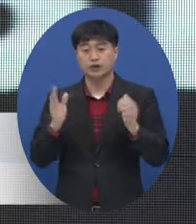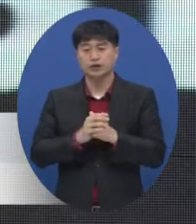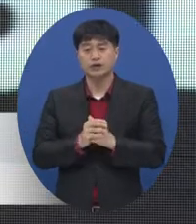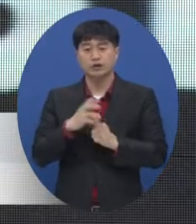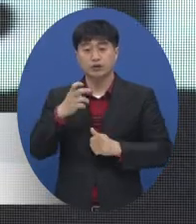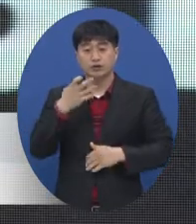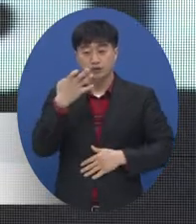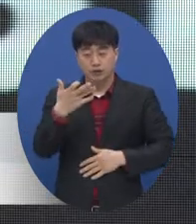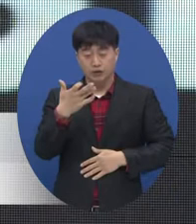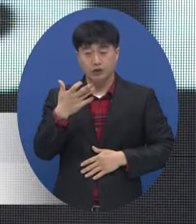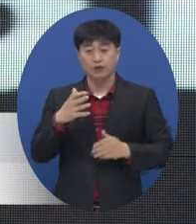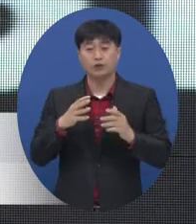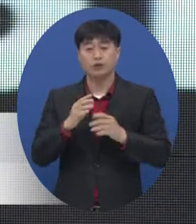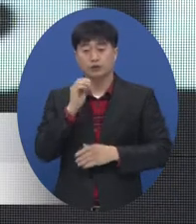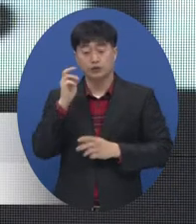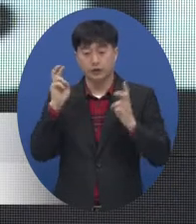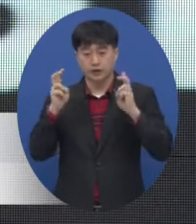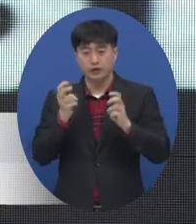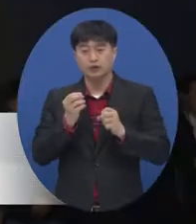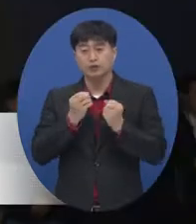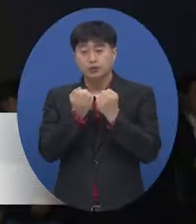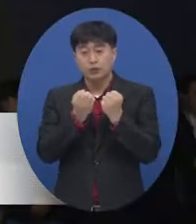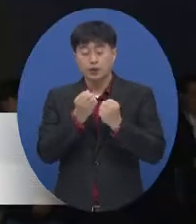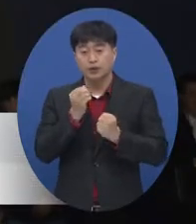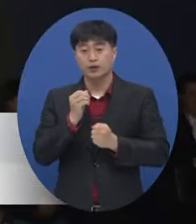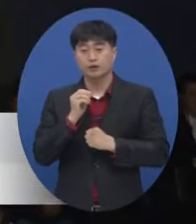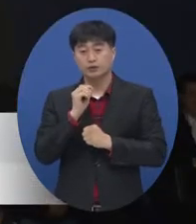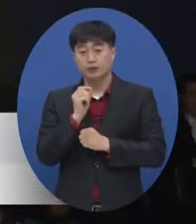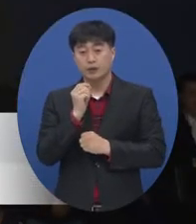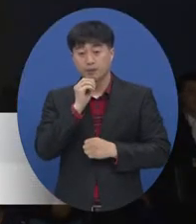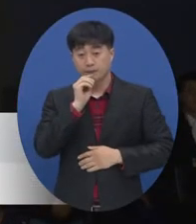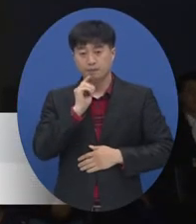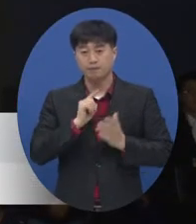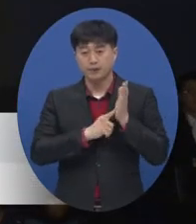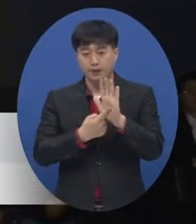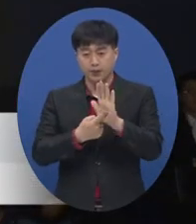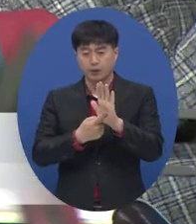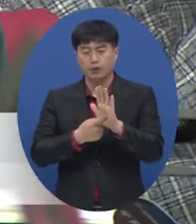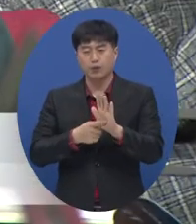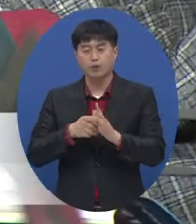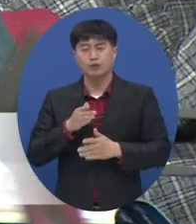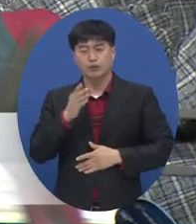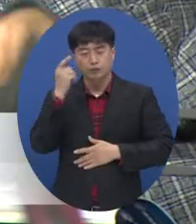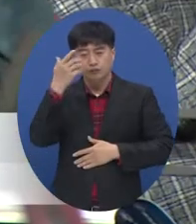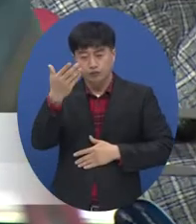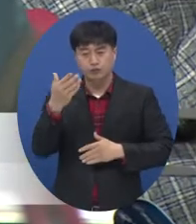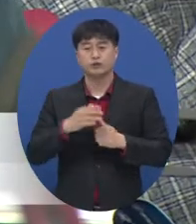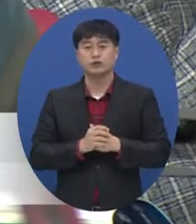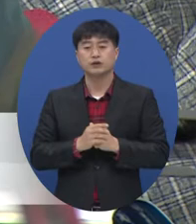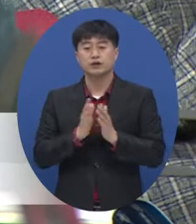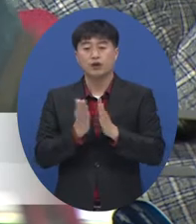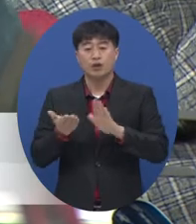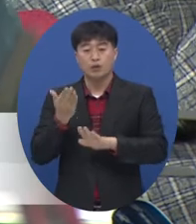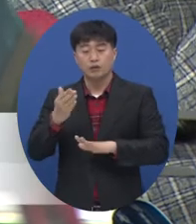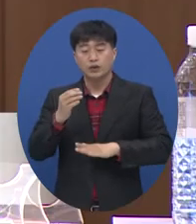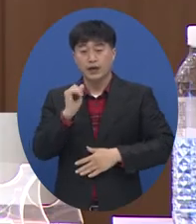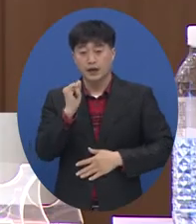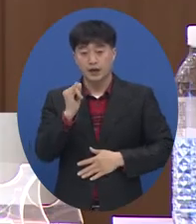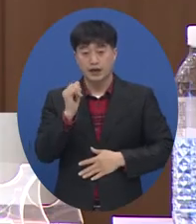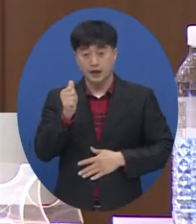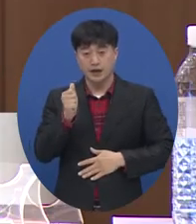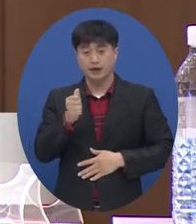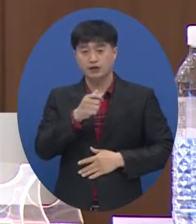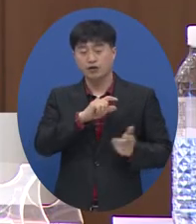기억 속에 발표를 하고 전문가 가 질의응답을 하는 시간이 이어졌습니다 이날 스타트업 뜰은 인공지능과 3월 인터넷